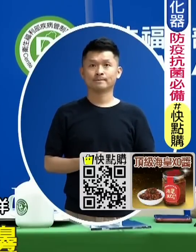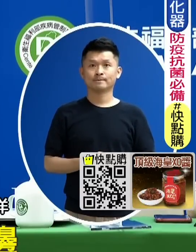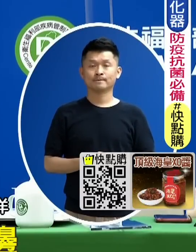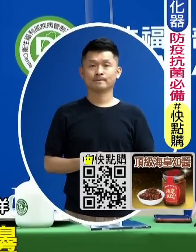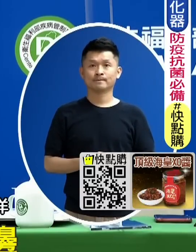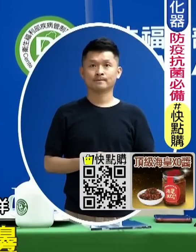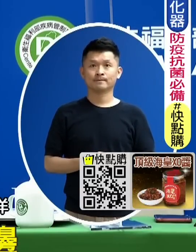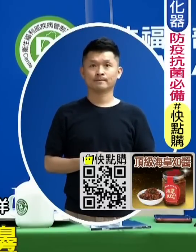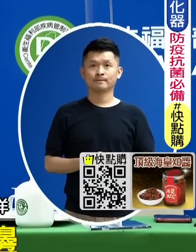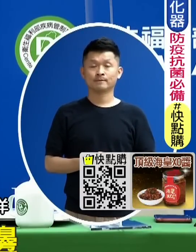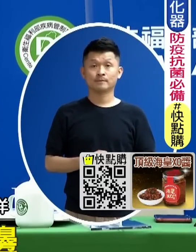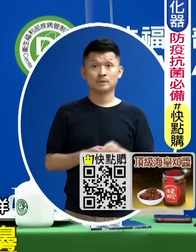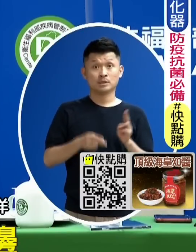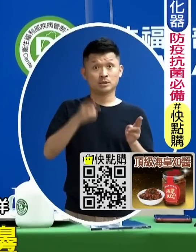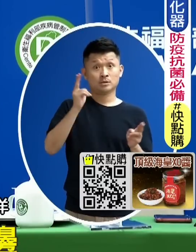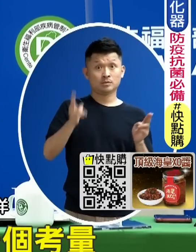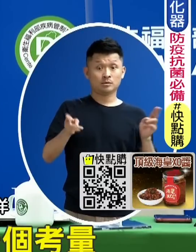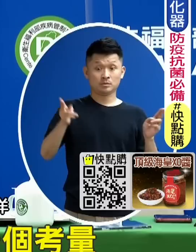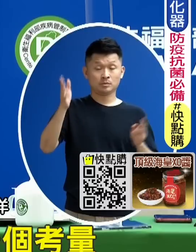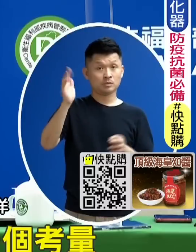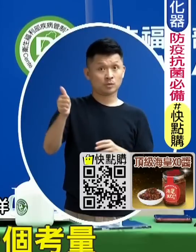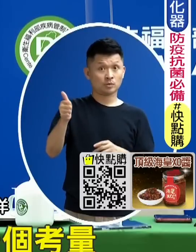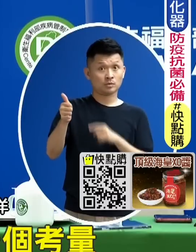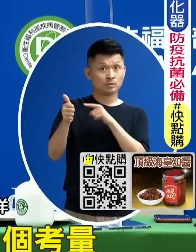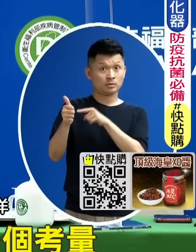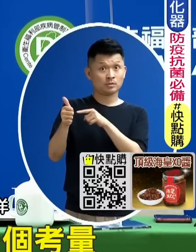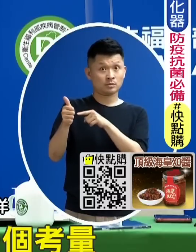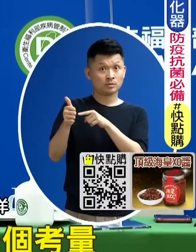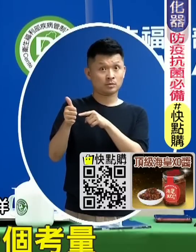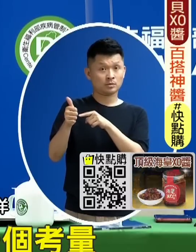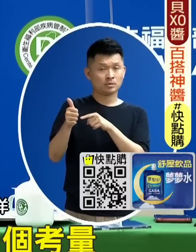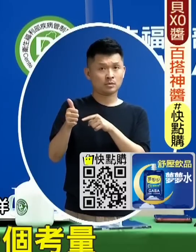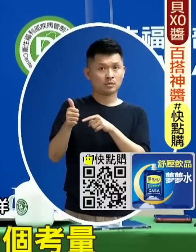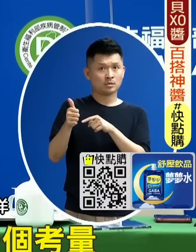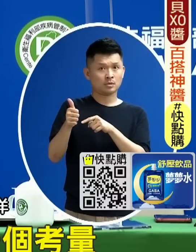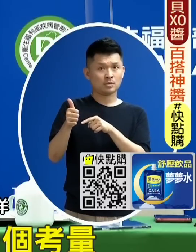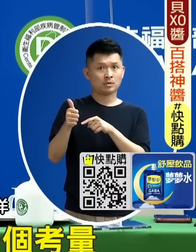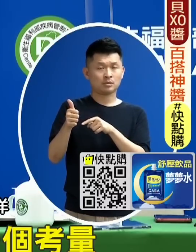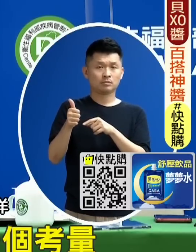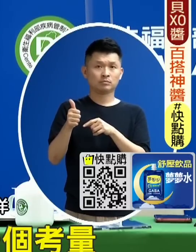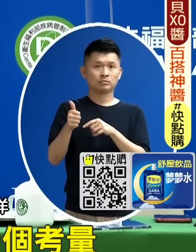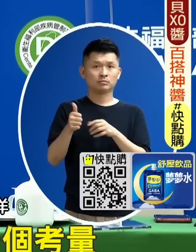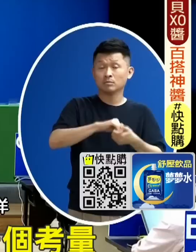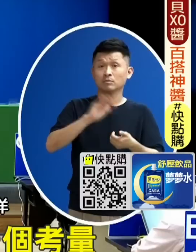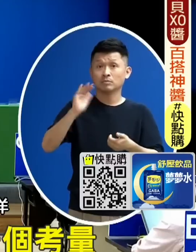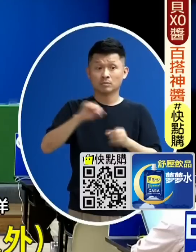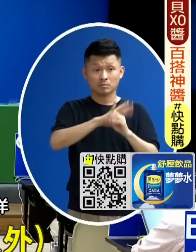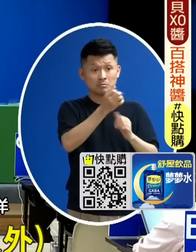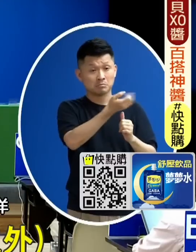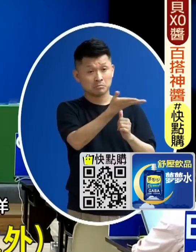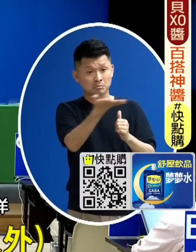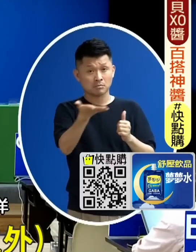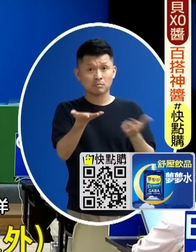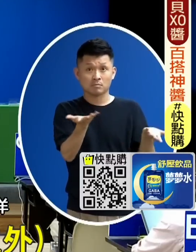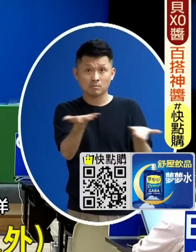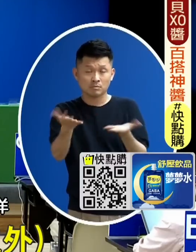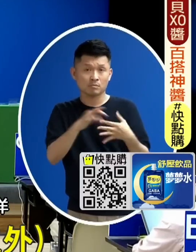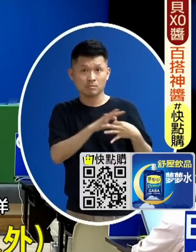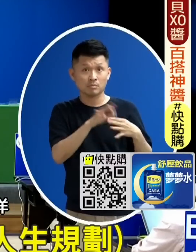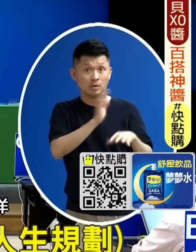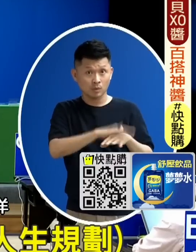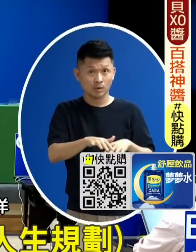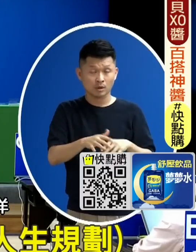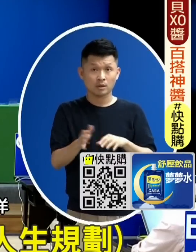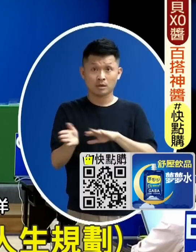就是指挥官这边或是有降级这样的一个考量。 我想请问，除此之